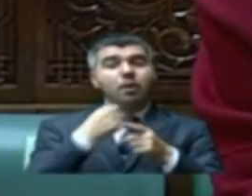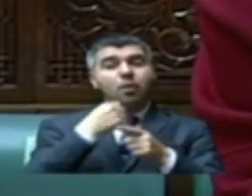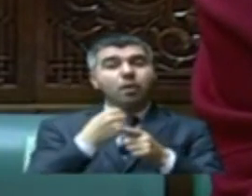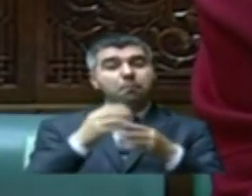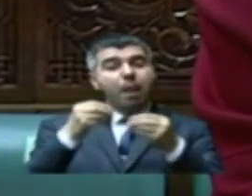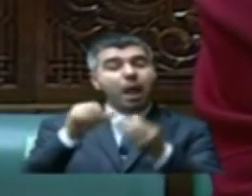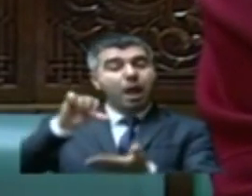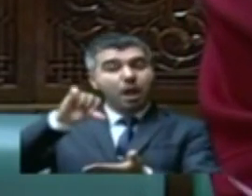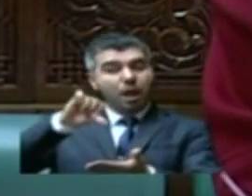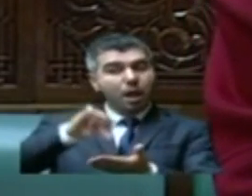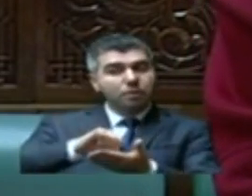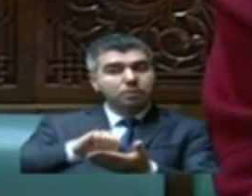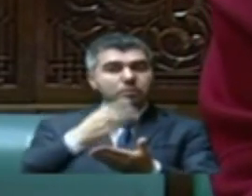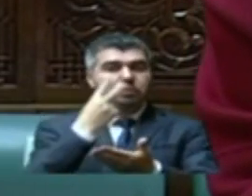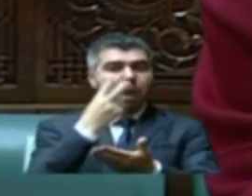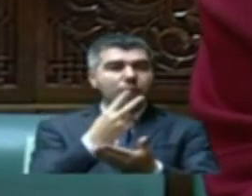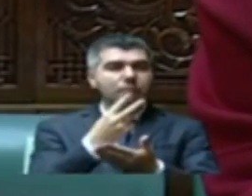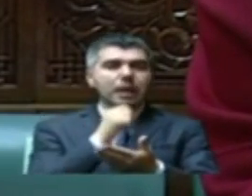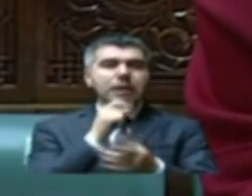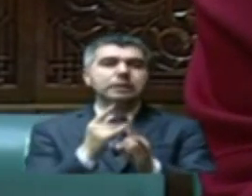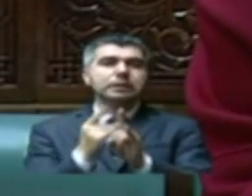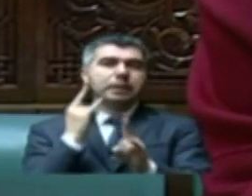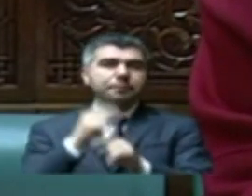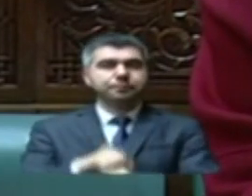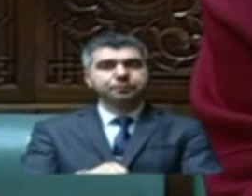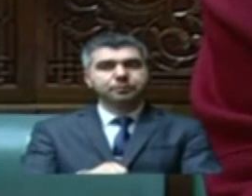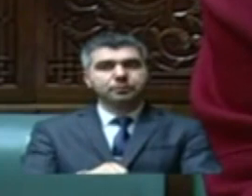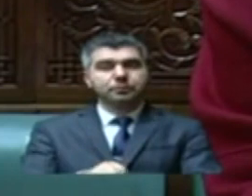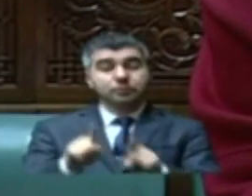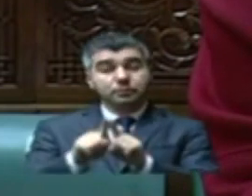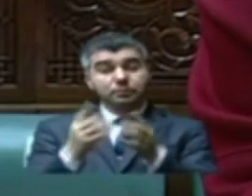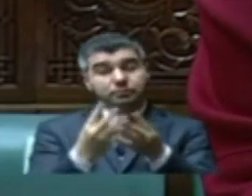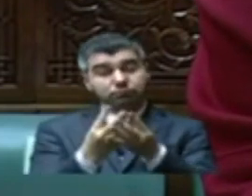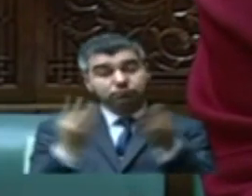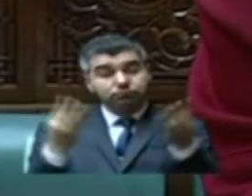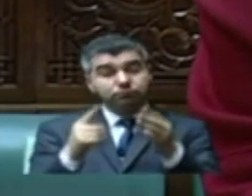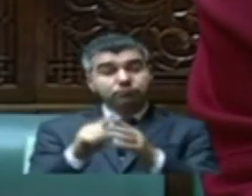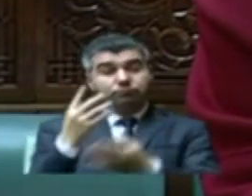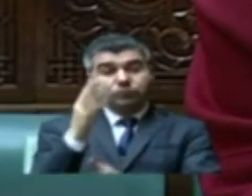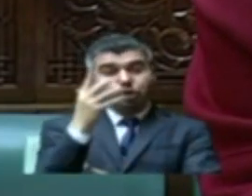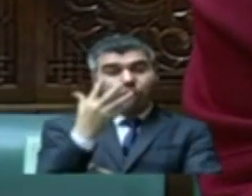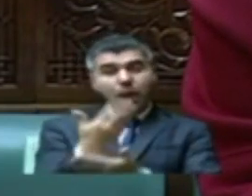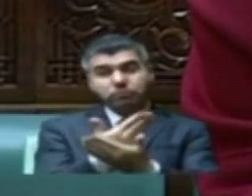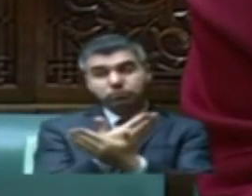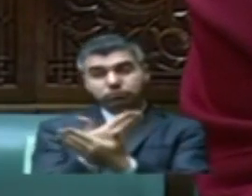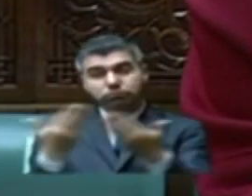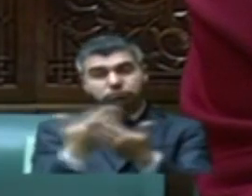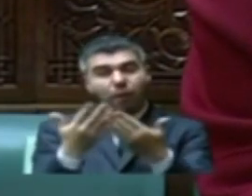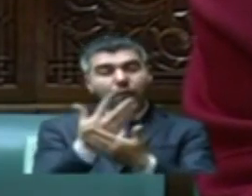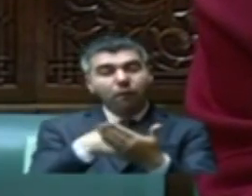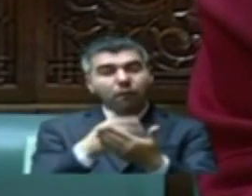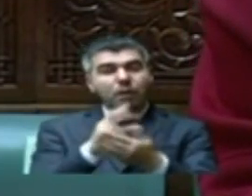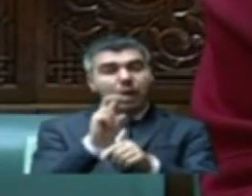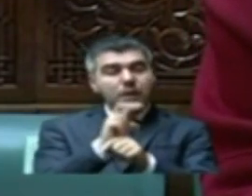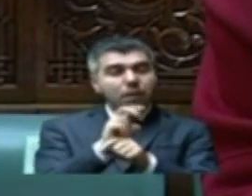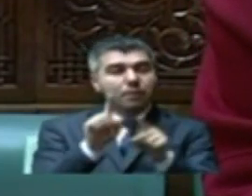مرتبطة بنزاهات وبالطنجية المراكشية. وختاما، ولما تمثل هذه الأحزمة على المستوى البيئي الاجتماعي الثقافي ولما تتعرض له